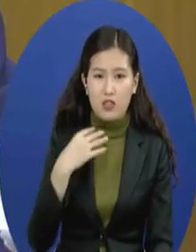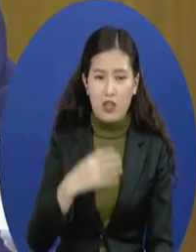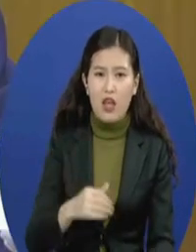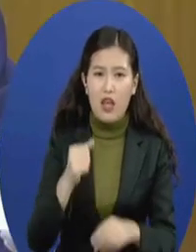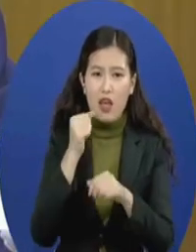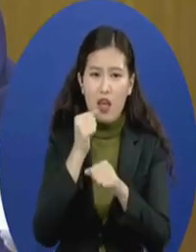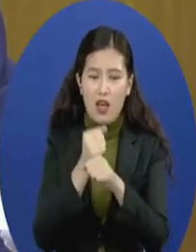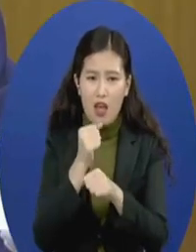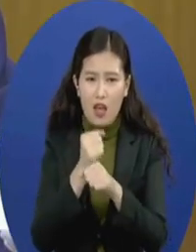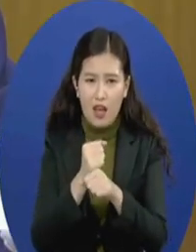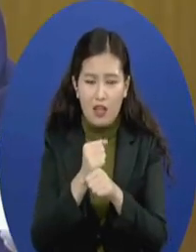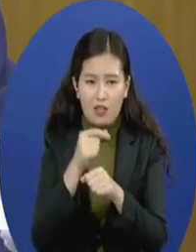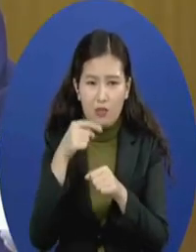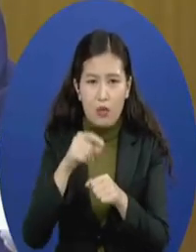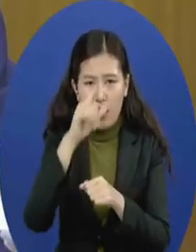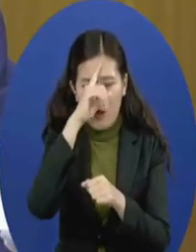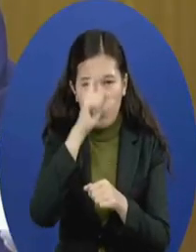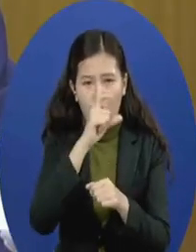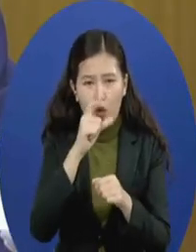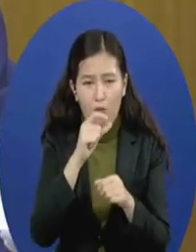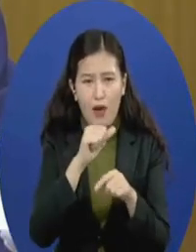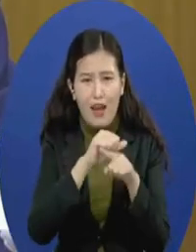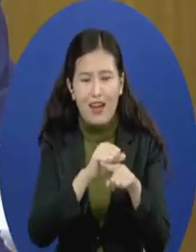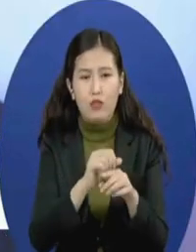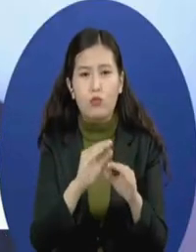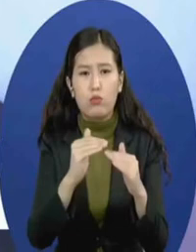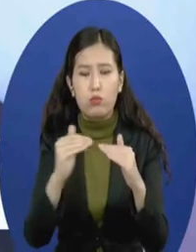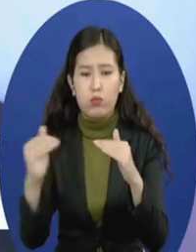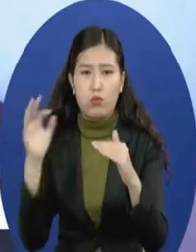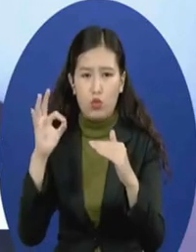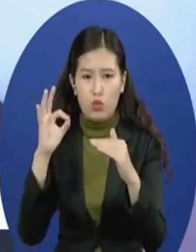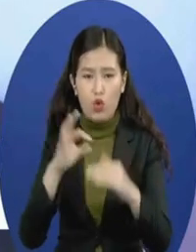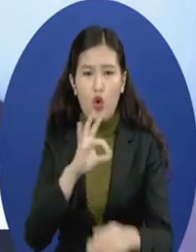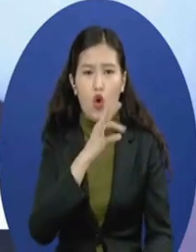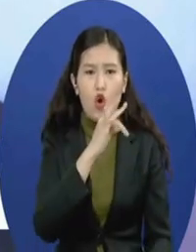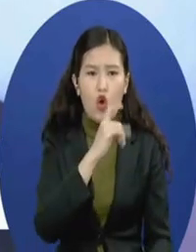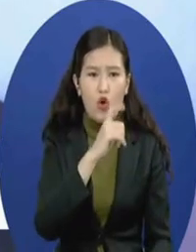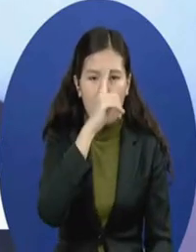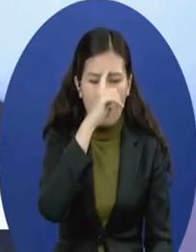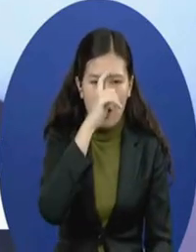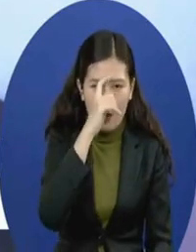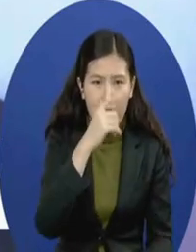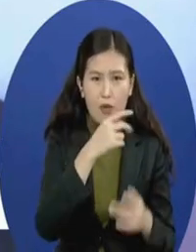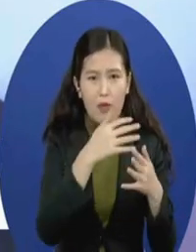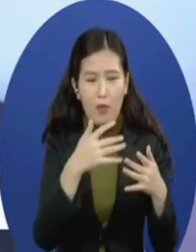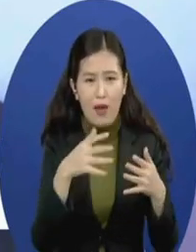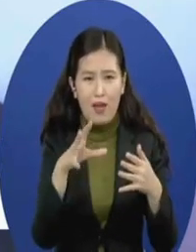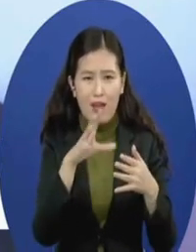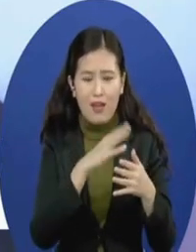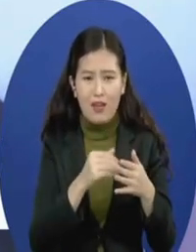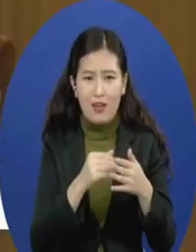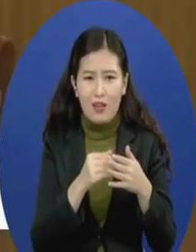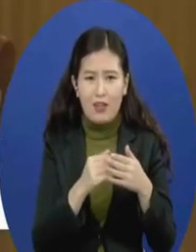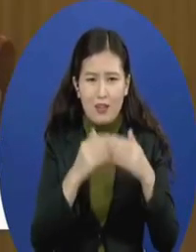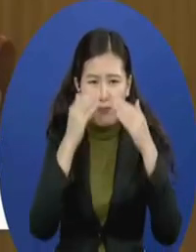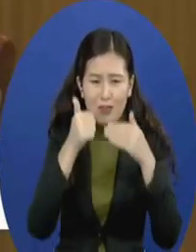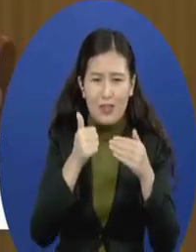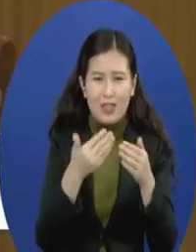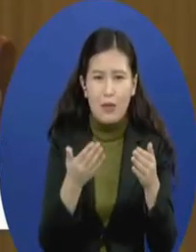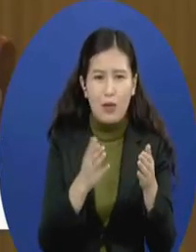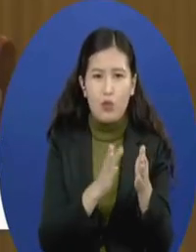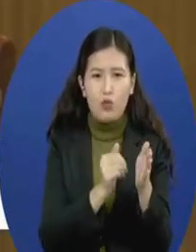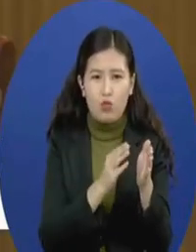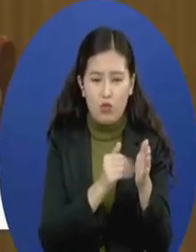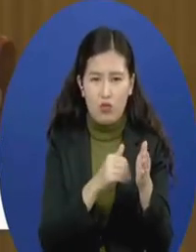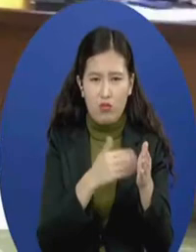ачааллыг тэнцвэржүүлэх анхан шатны нэгж өрхийн эрүүл мэндийн төвүүдэд халдвар хамгааллын хэрэгсэл дутмаг байгааг анхаарах, эрүүл мэндийн цахим үйлчилгээний